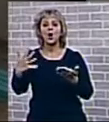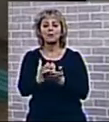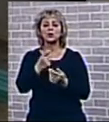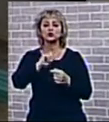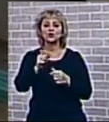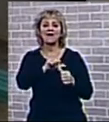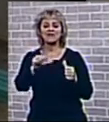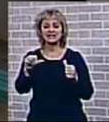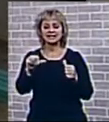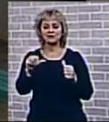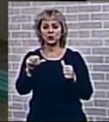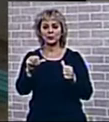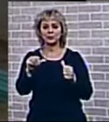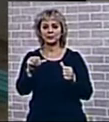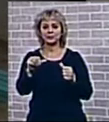что в основном